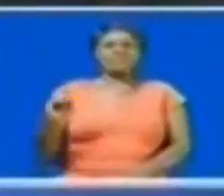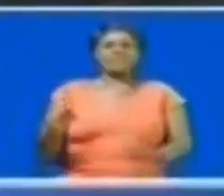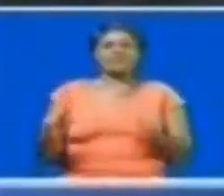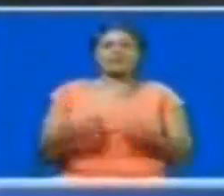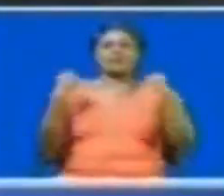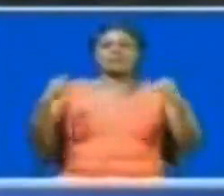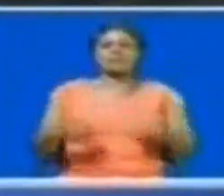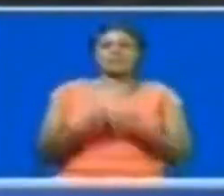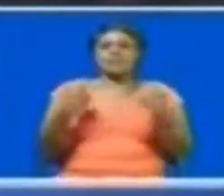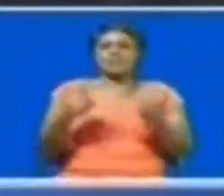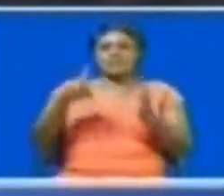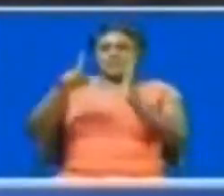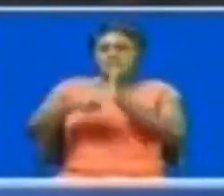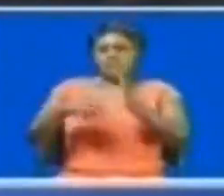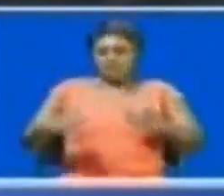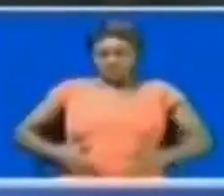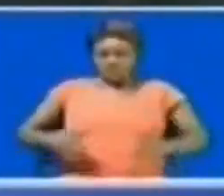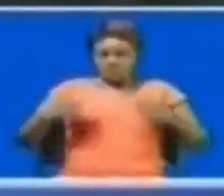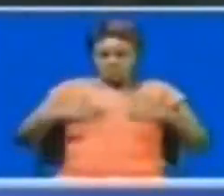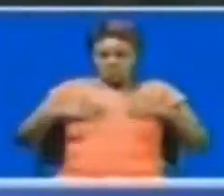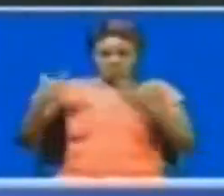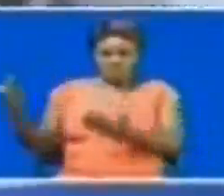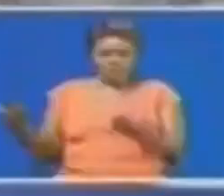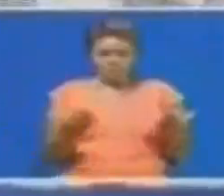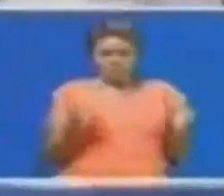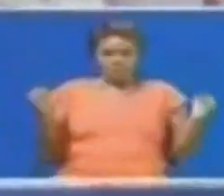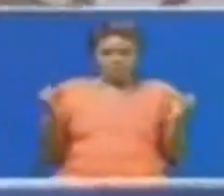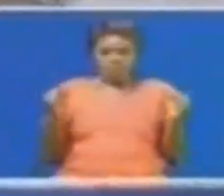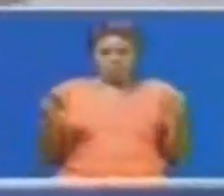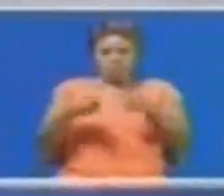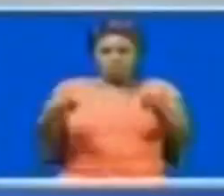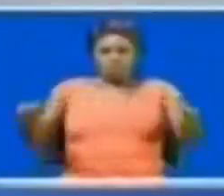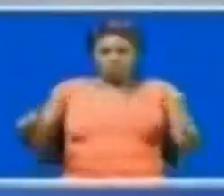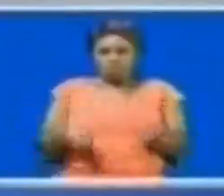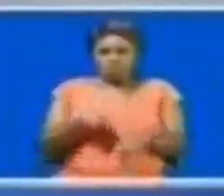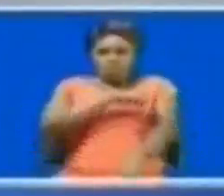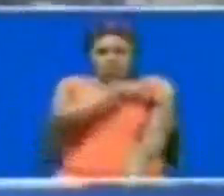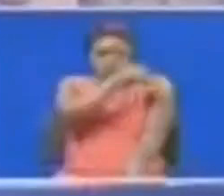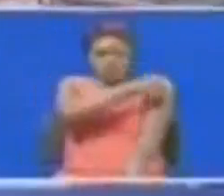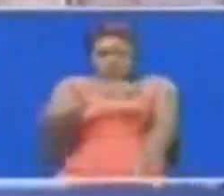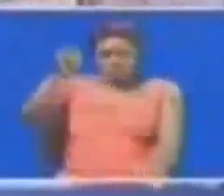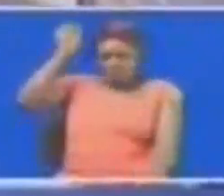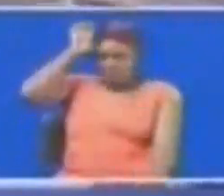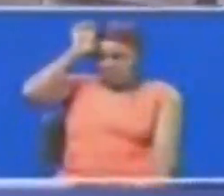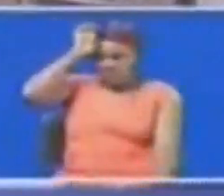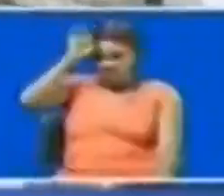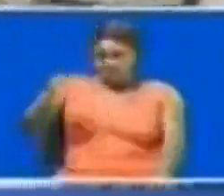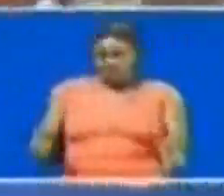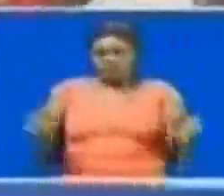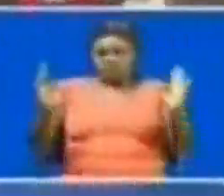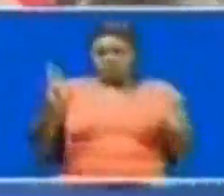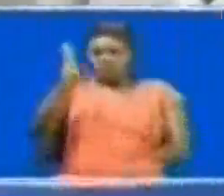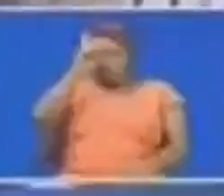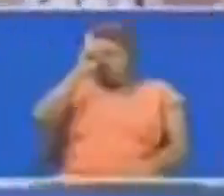20. Baadaye mwili wa mwenda zake ulisafirishwa hadi kwenye hifadhi ya maiti kwenye hospitali ya Eldoret na maafisa